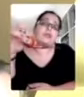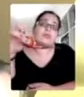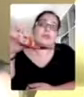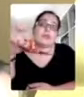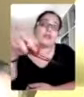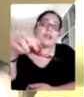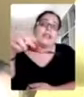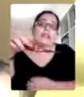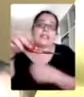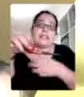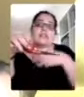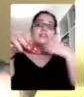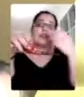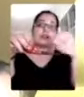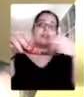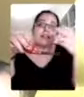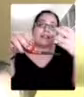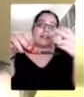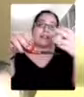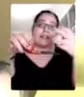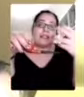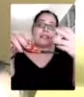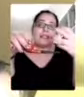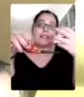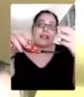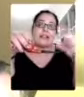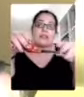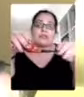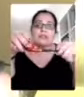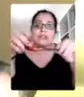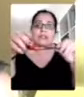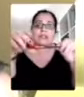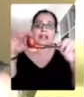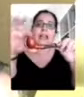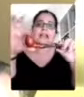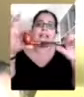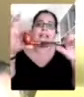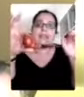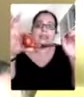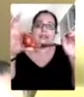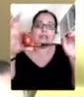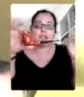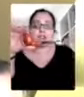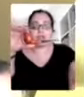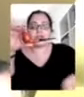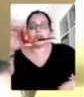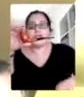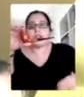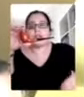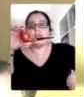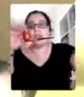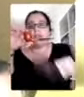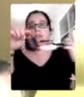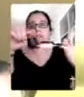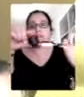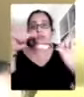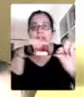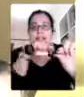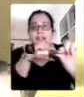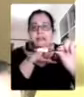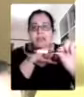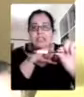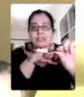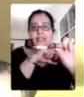o hep duyduğumuz içtikçe kökün kendine gelmesi vesaire durumları var ya. GG'de bunu yaşıyorsunuz.